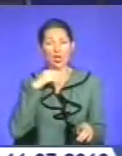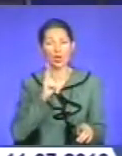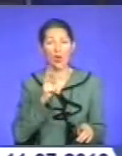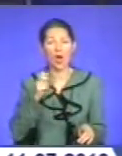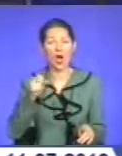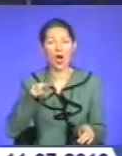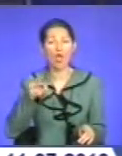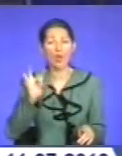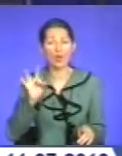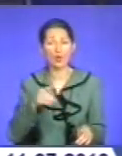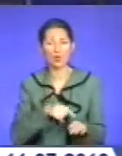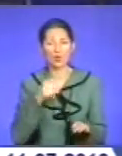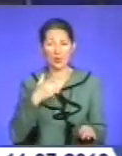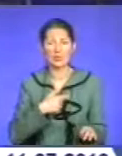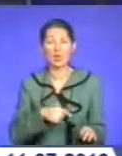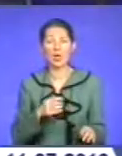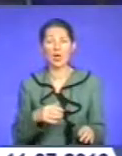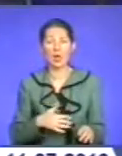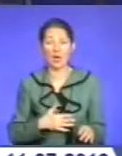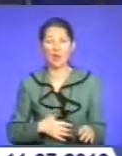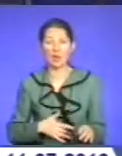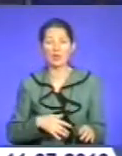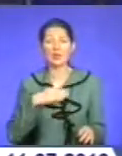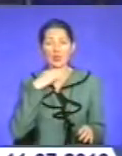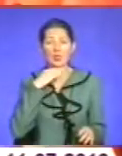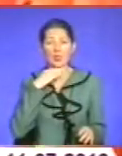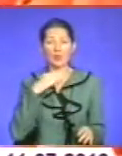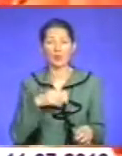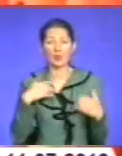ситим, міцним та здоровим протягом дня? Про це далі у сюжеті.